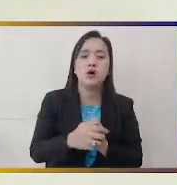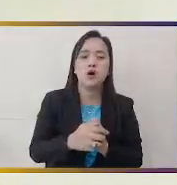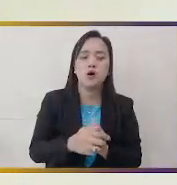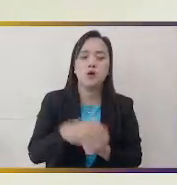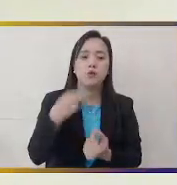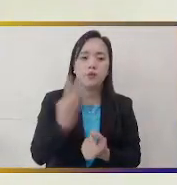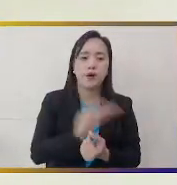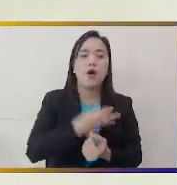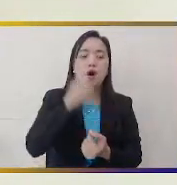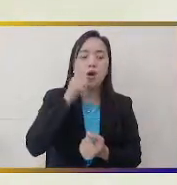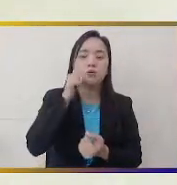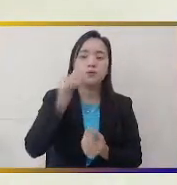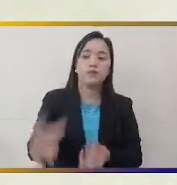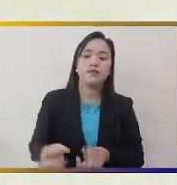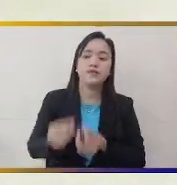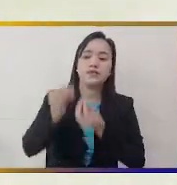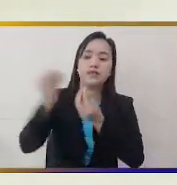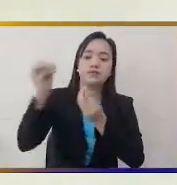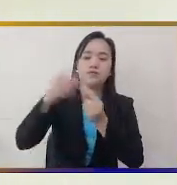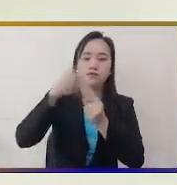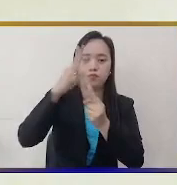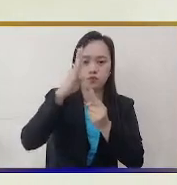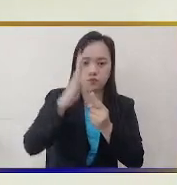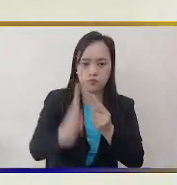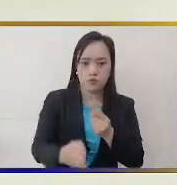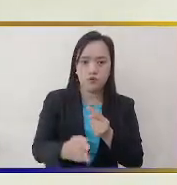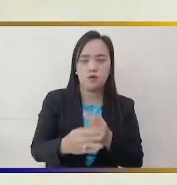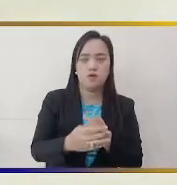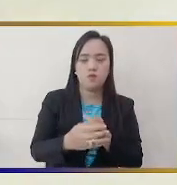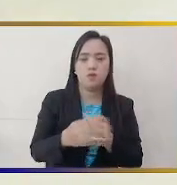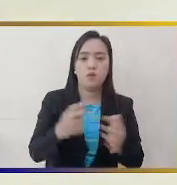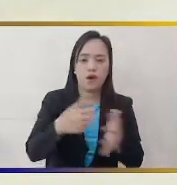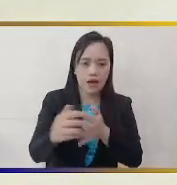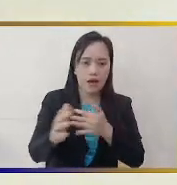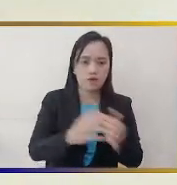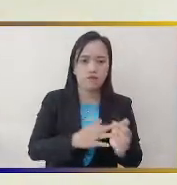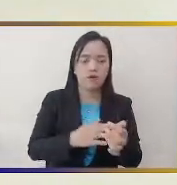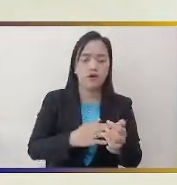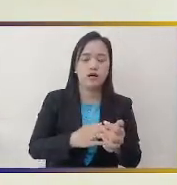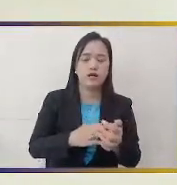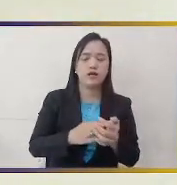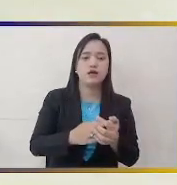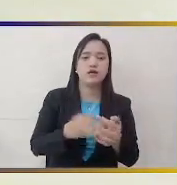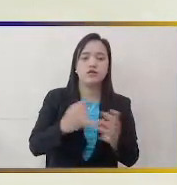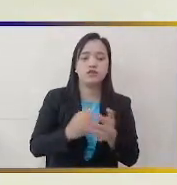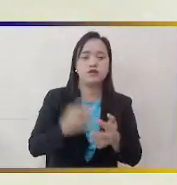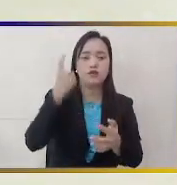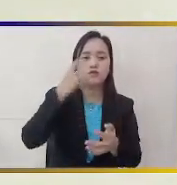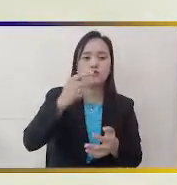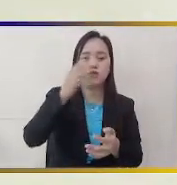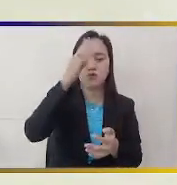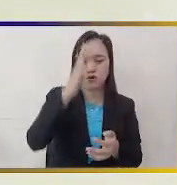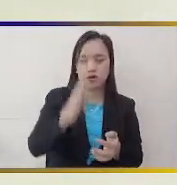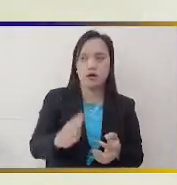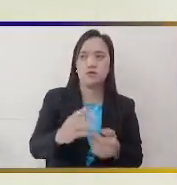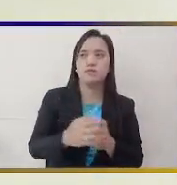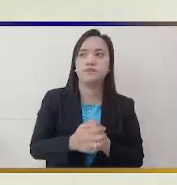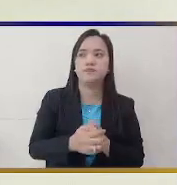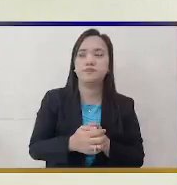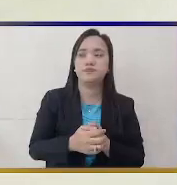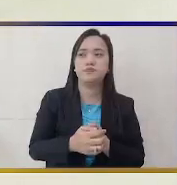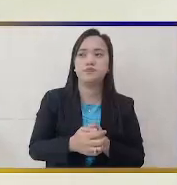ito maliban sa pag-aari ng ating Panginoon tayo lamang ay mabuting katiwala at maging mabuting katiwala huwag